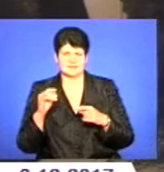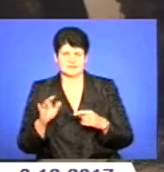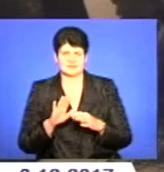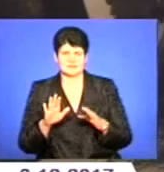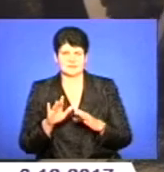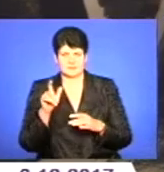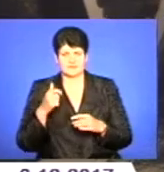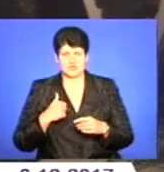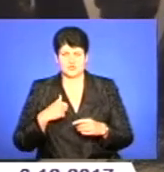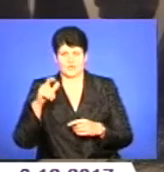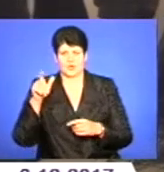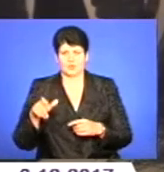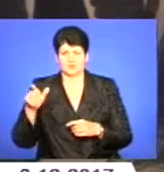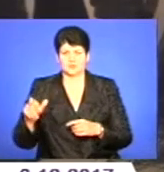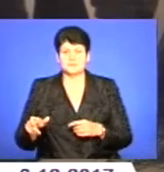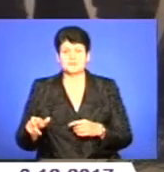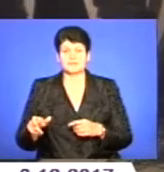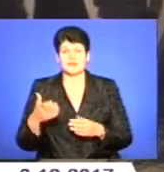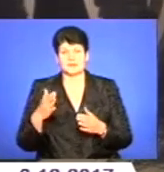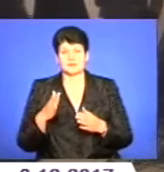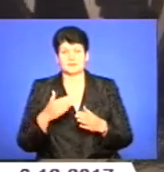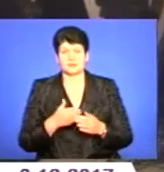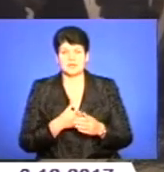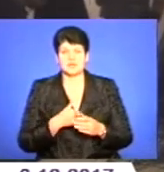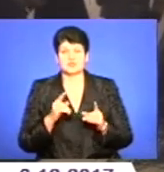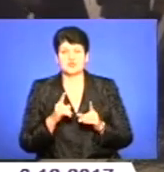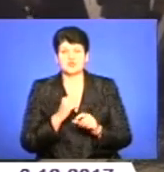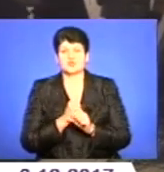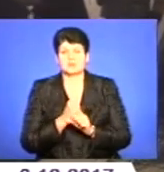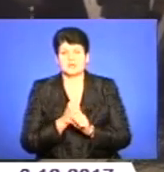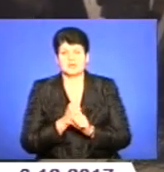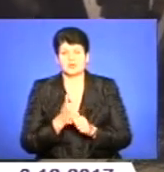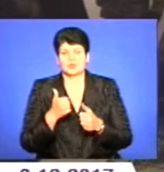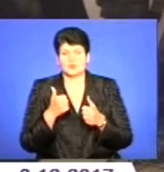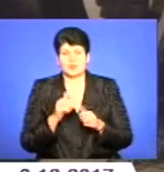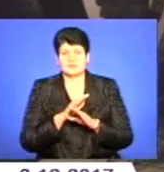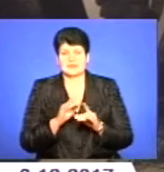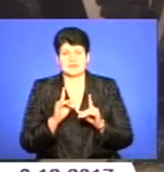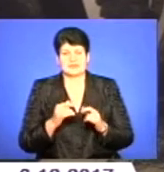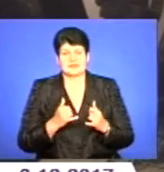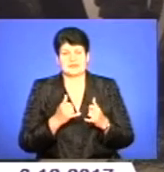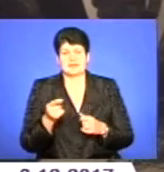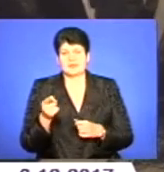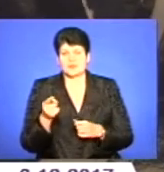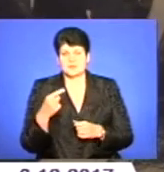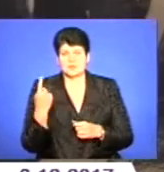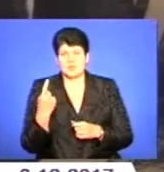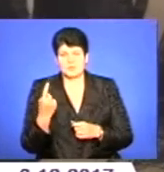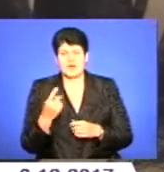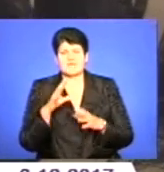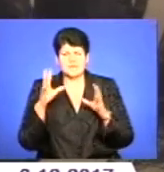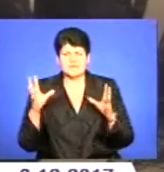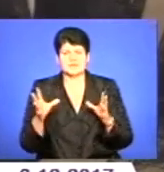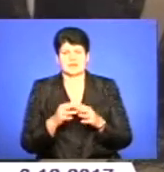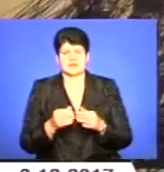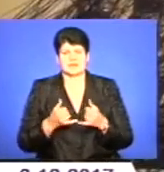військовими. Але, будемо так казати, ми хотіли щось зробити добре не тільки для Тернополя, Тернопільської області, але й взагалі в